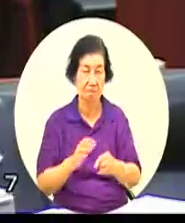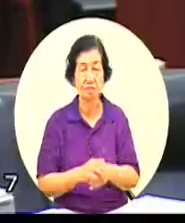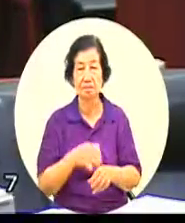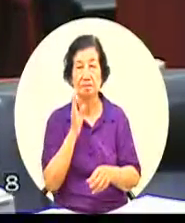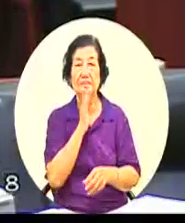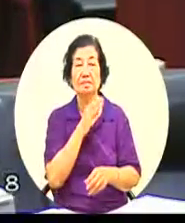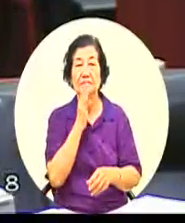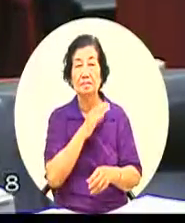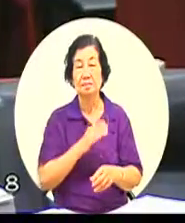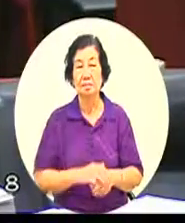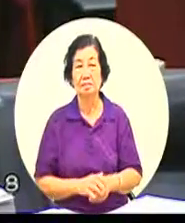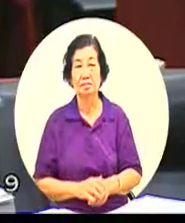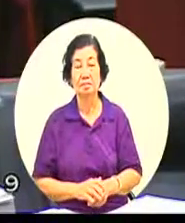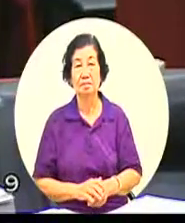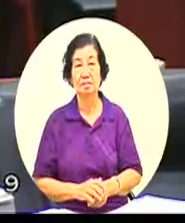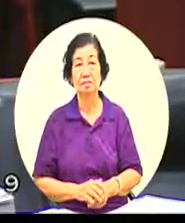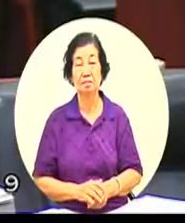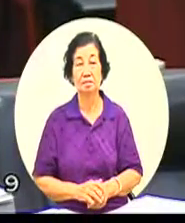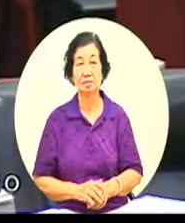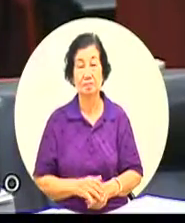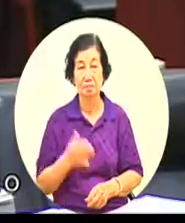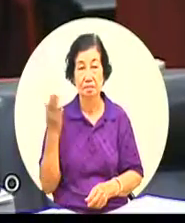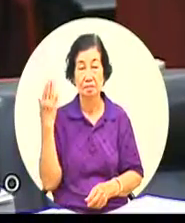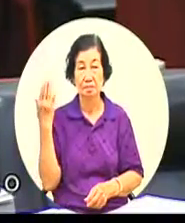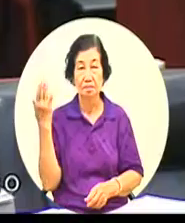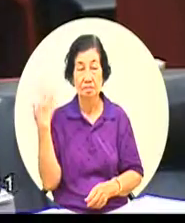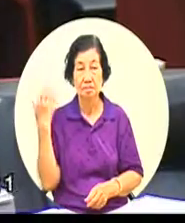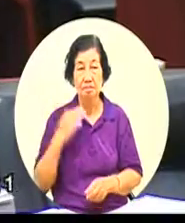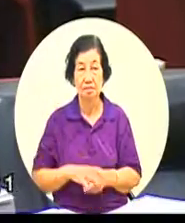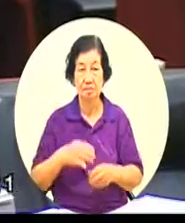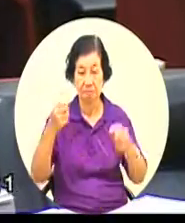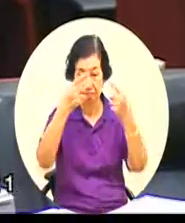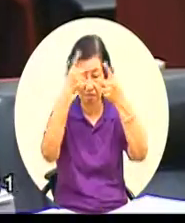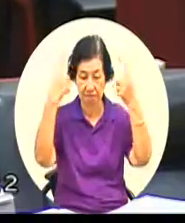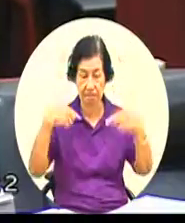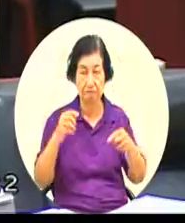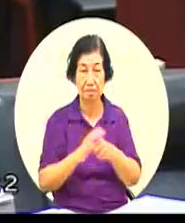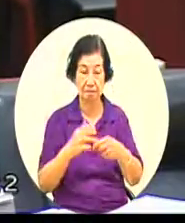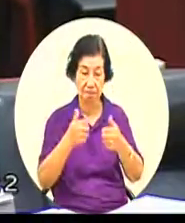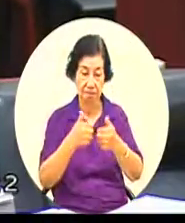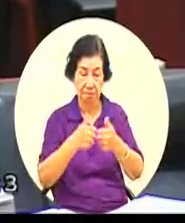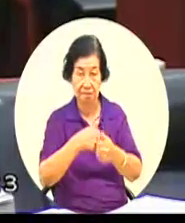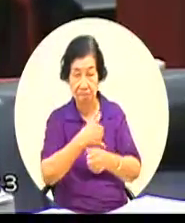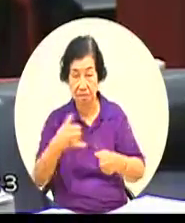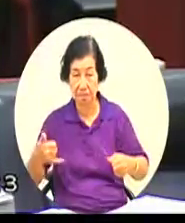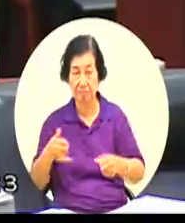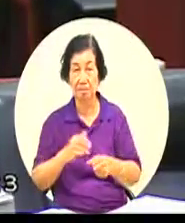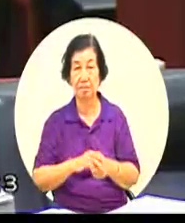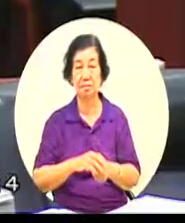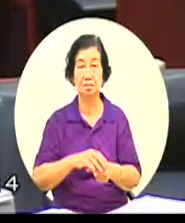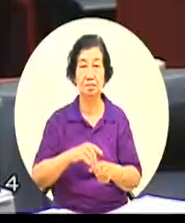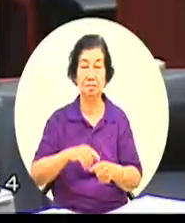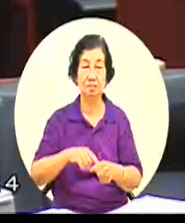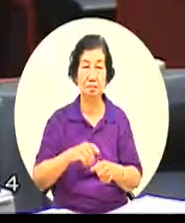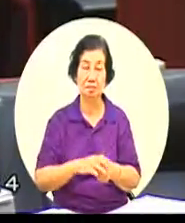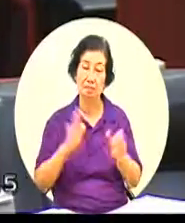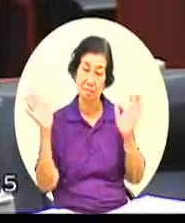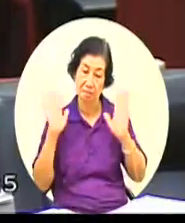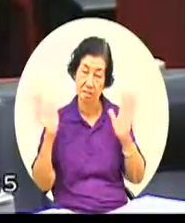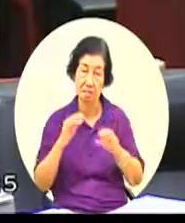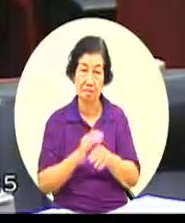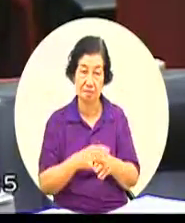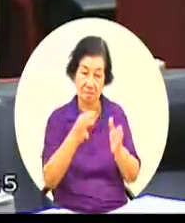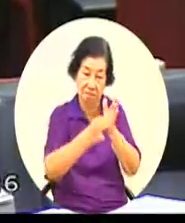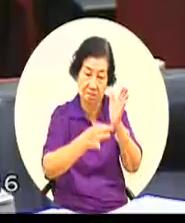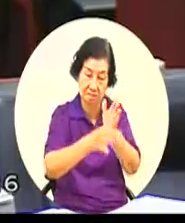我会记顶面按周立远周议员嘛咧讲，你伫学校含囡仔要拍一个篮球，要三对三的斗牛嘛，无